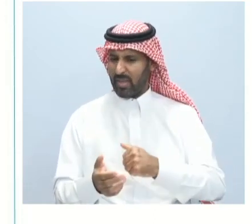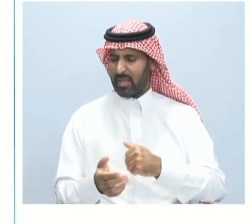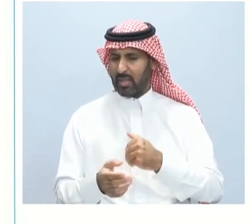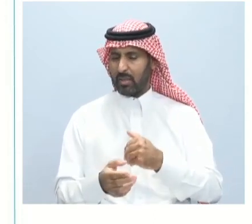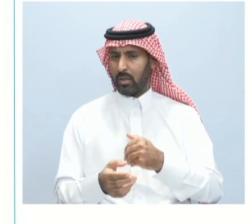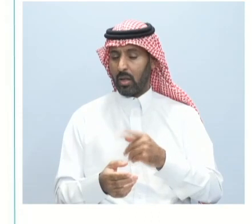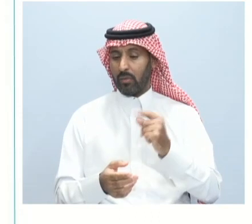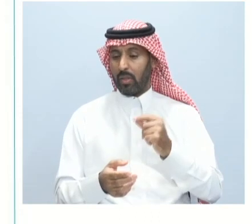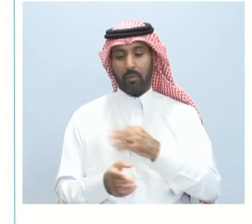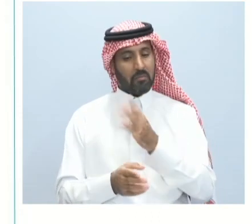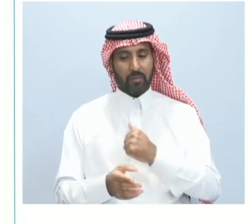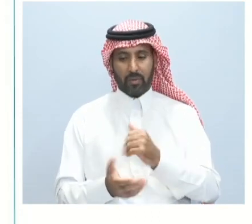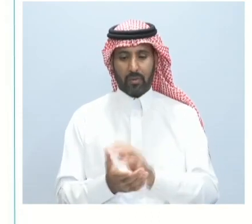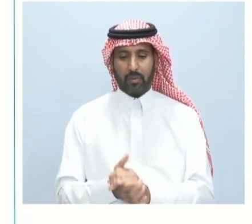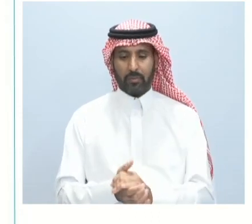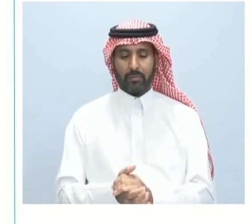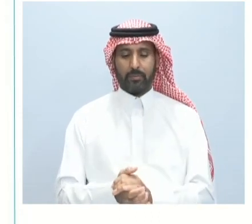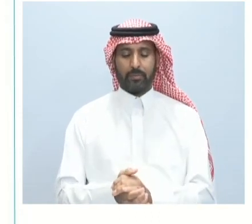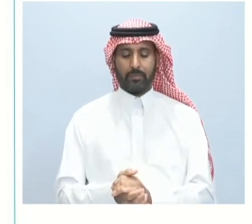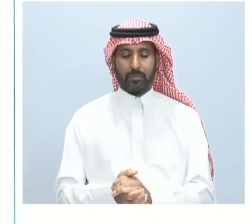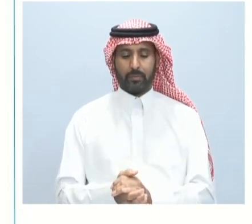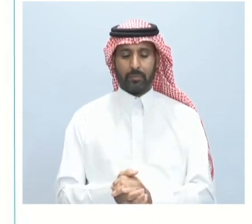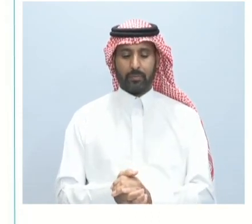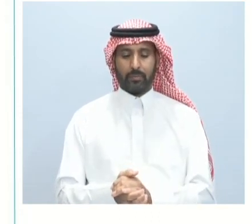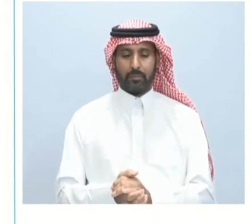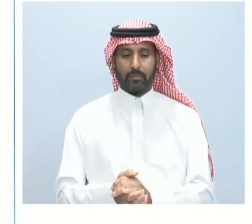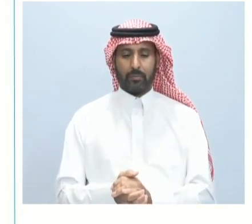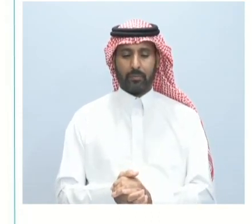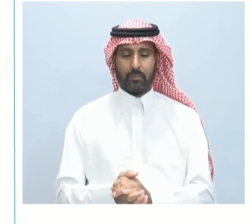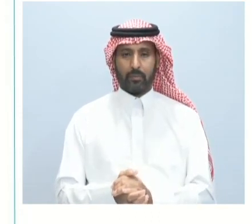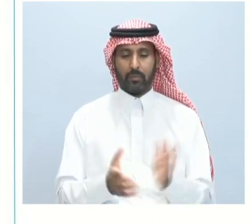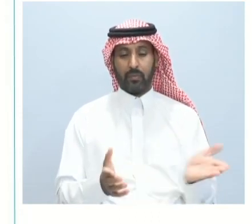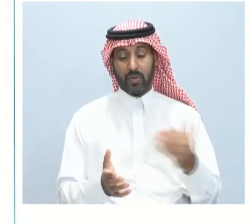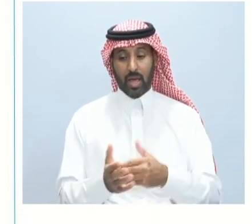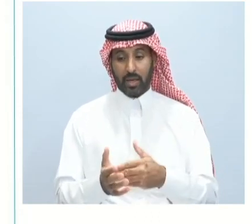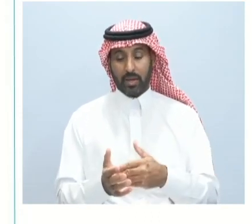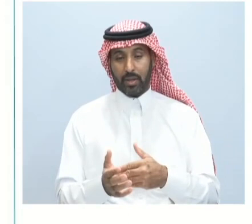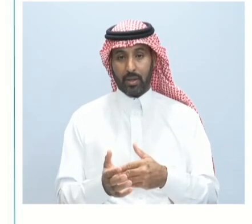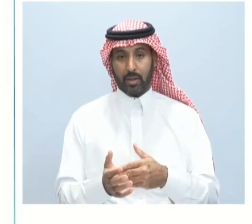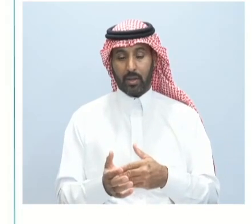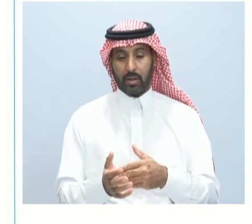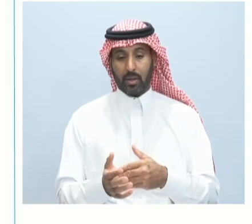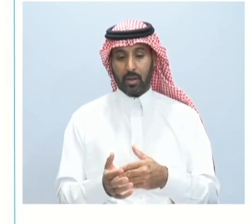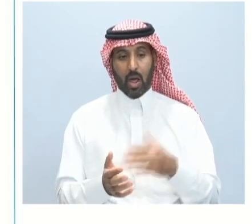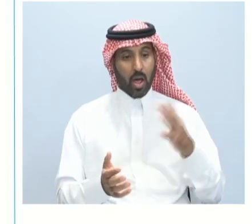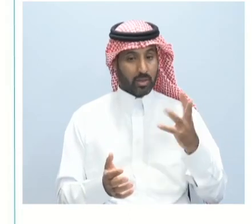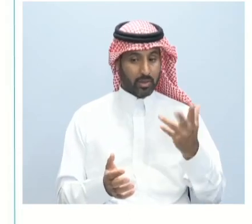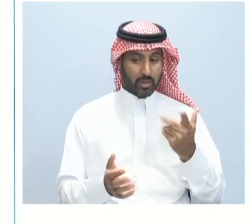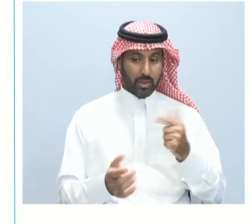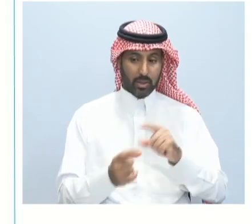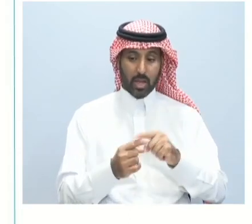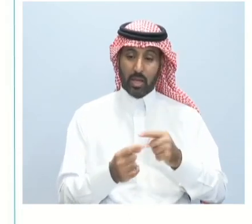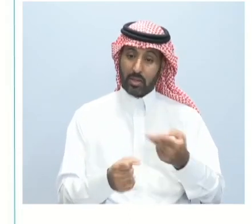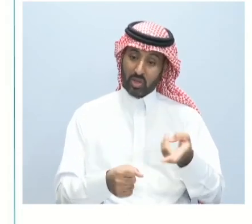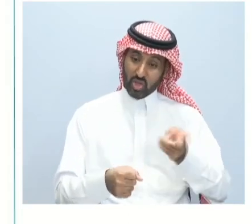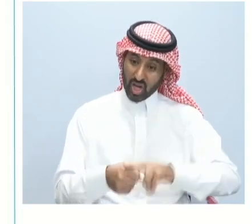ولم يوجد حل لهذه لم يوجد حل امثل لهذا الفريق في الاخير ستقوم هذه الداله كامله بارجاع البست